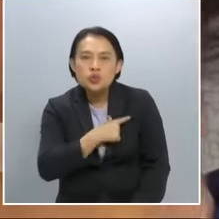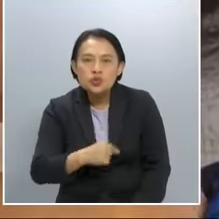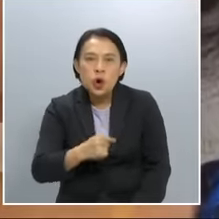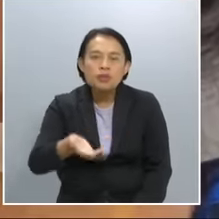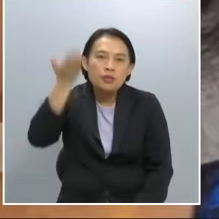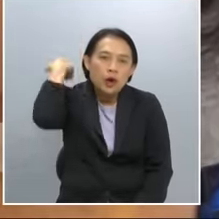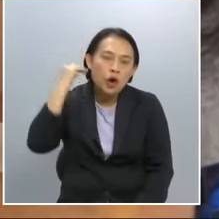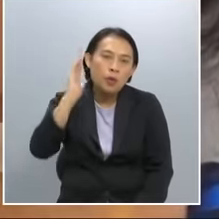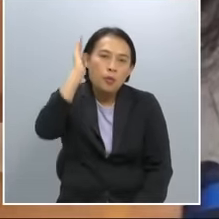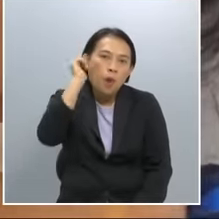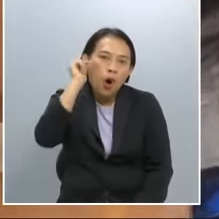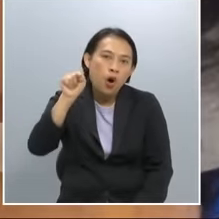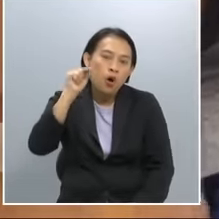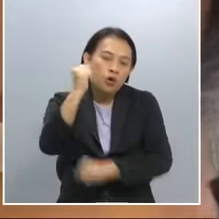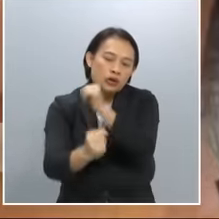งแต่ปี